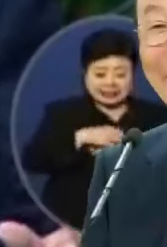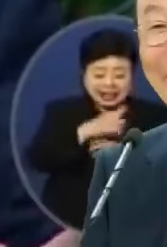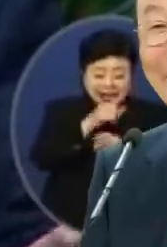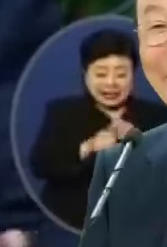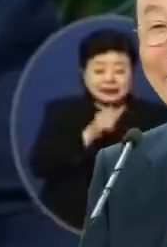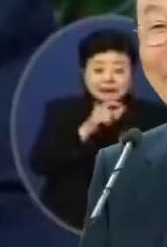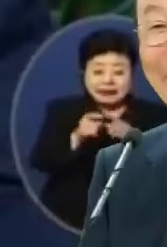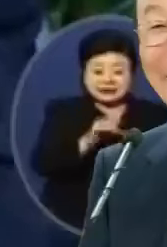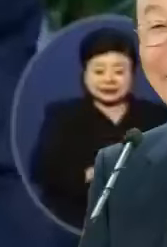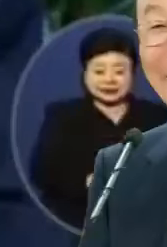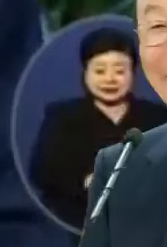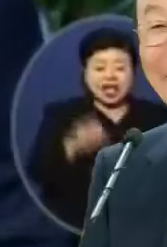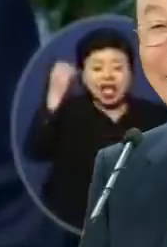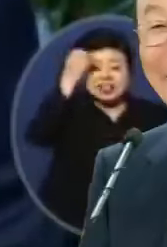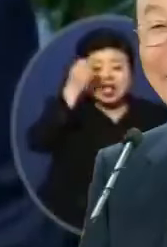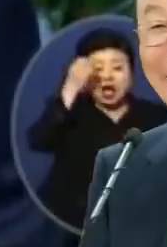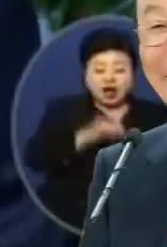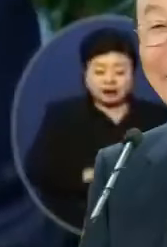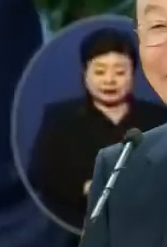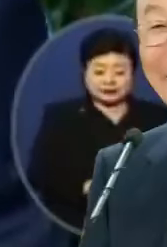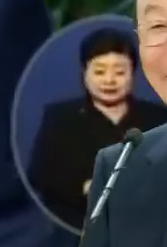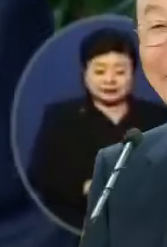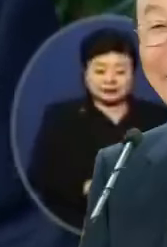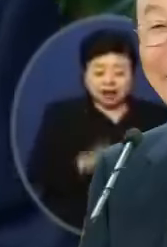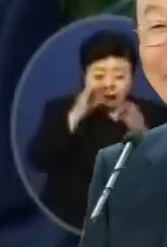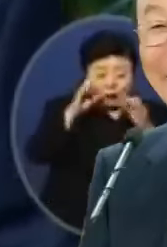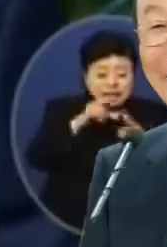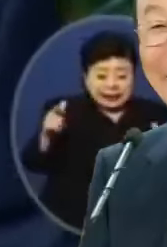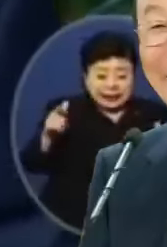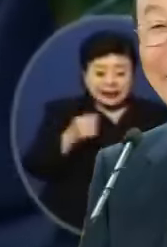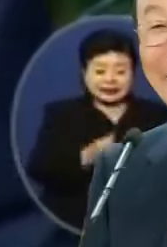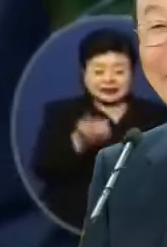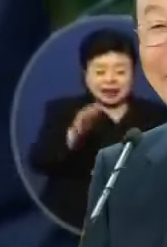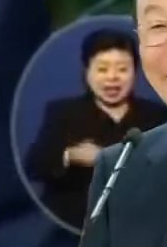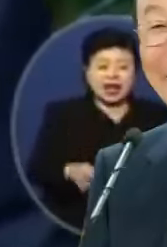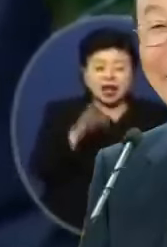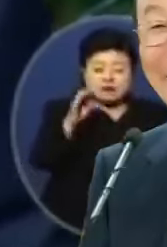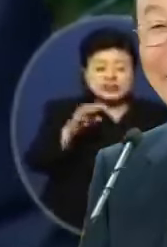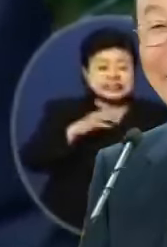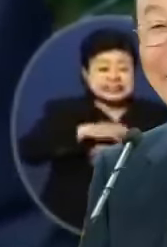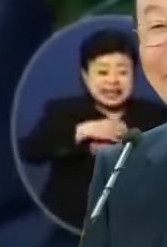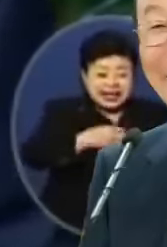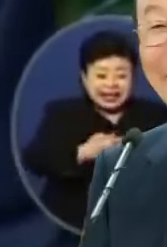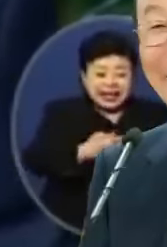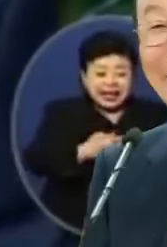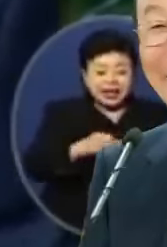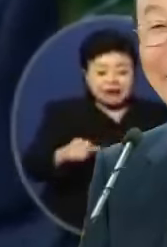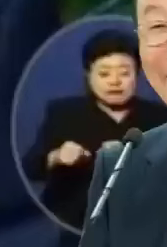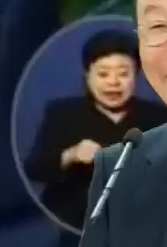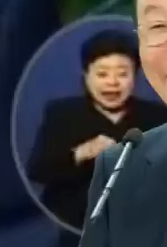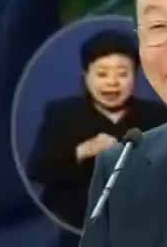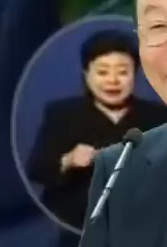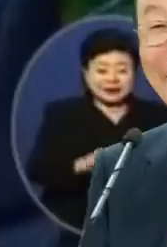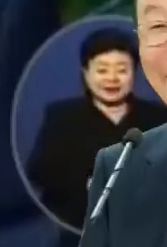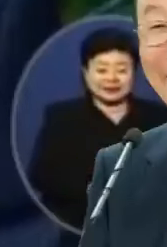하나님의 말씀은 영이라고 말하는 것입니다. 안 보이죠. 그러나 물질적인 세계에 운행하면서